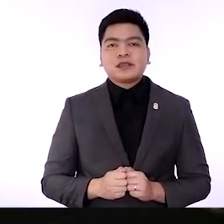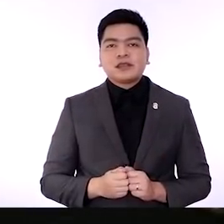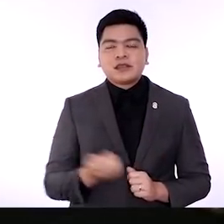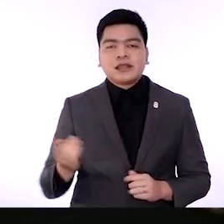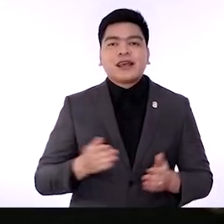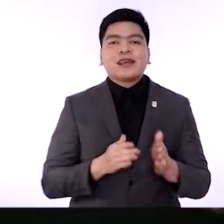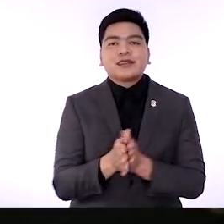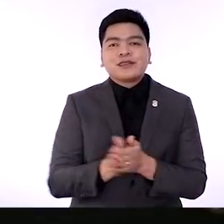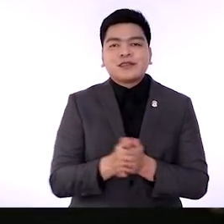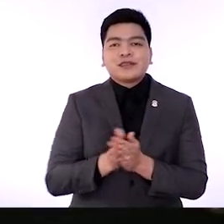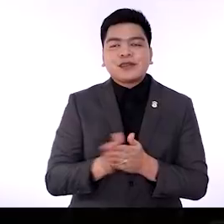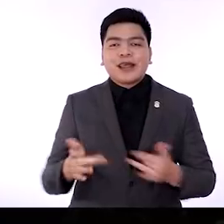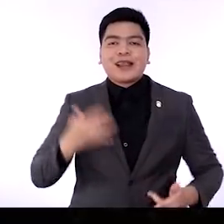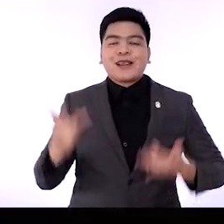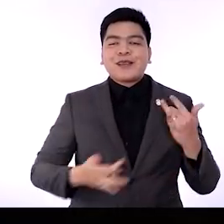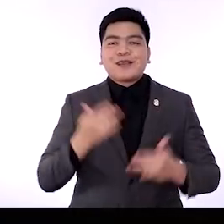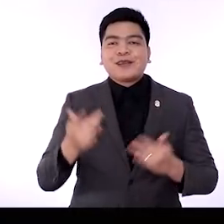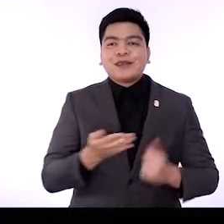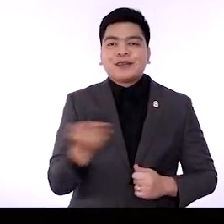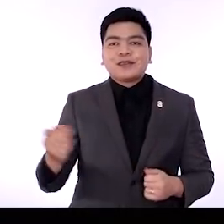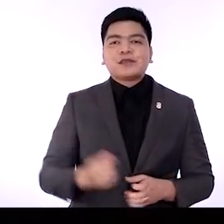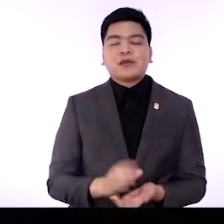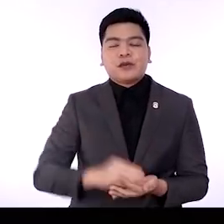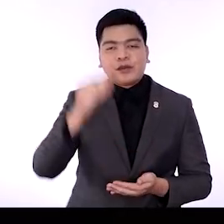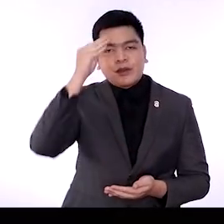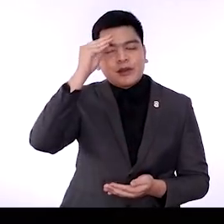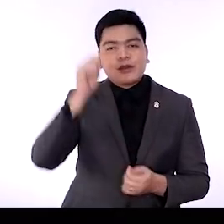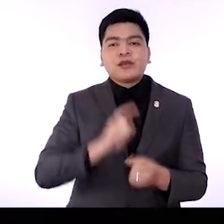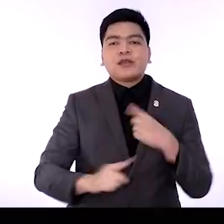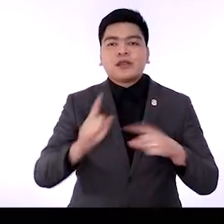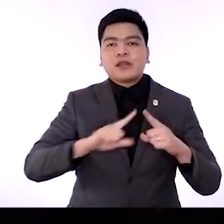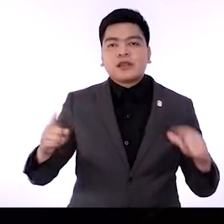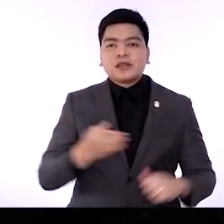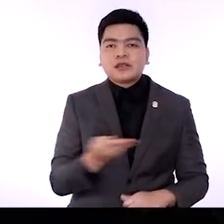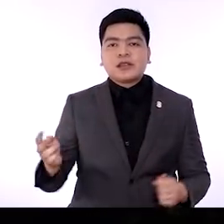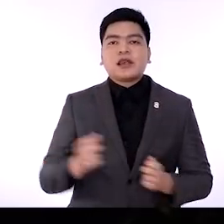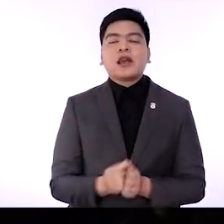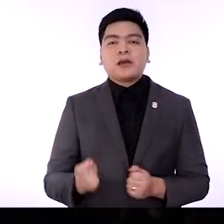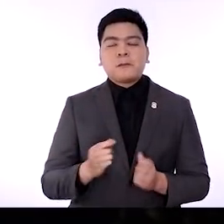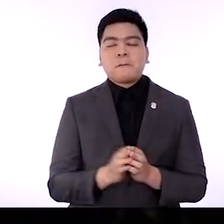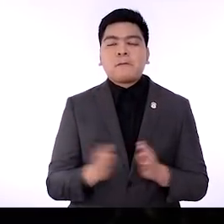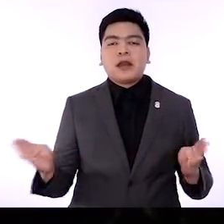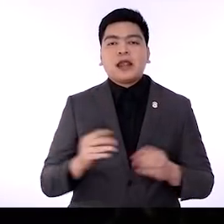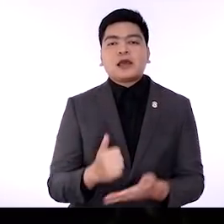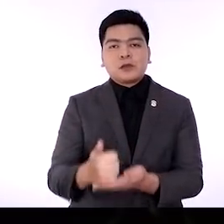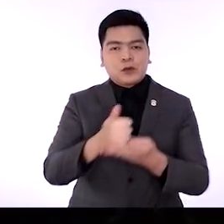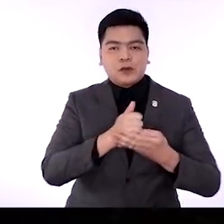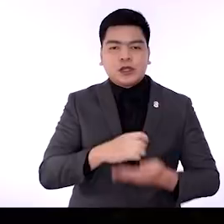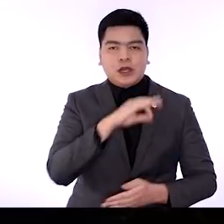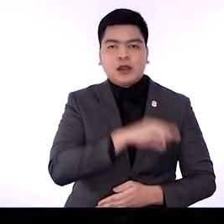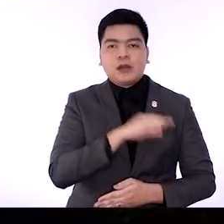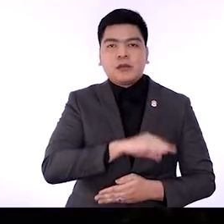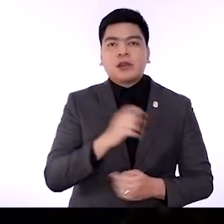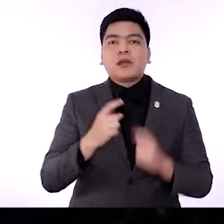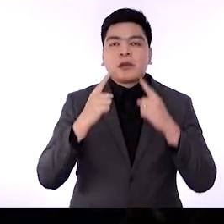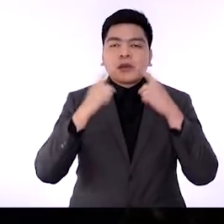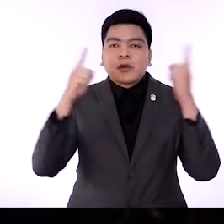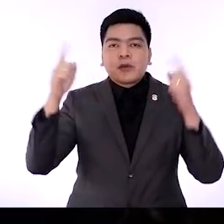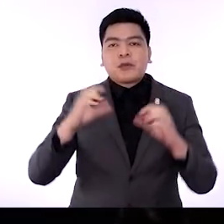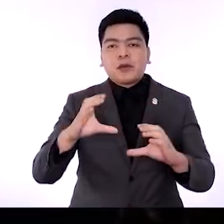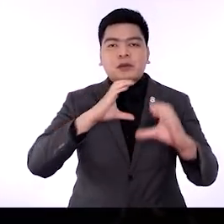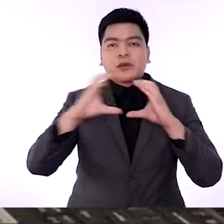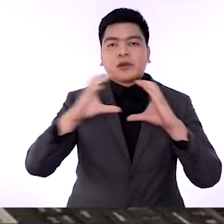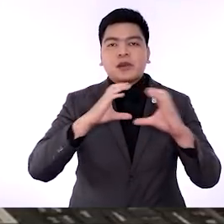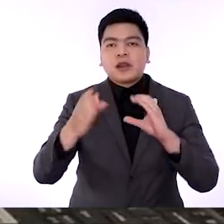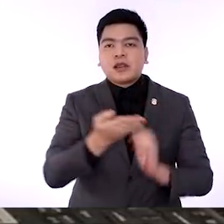language. Kinasabi ka nilang matuto ng sign language dahil alam nilang napakalaking bagay nito at malaking tulong ito para maging matagumpay